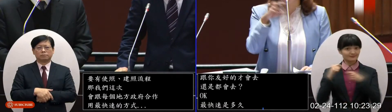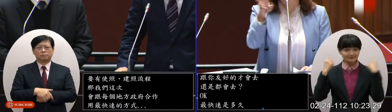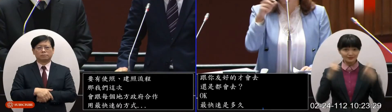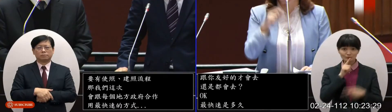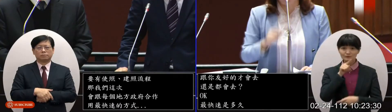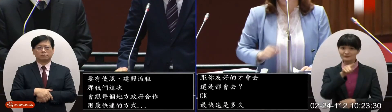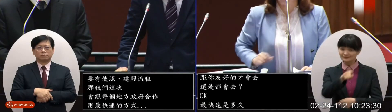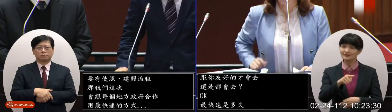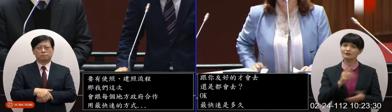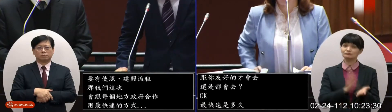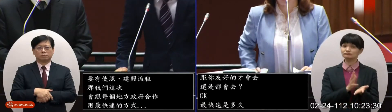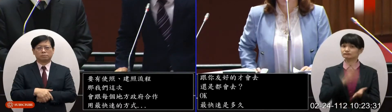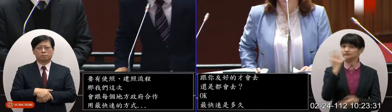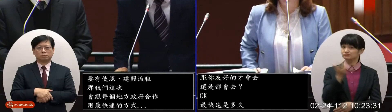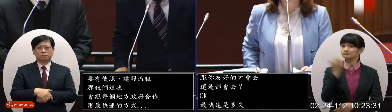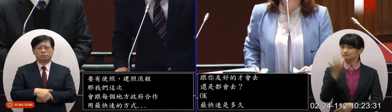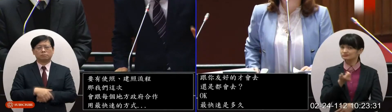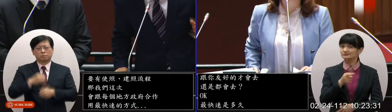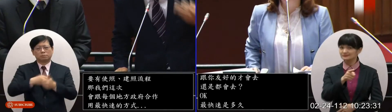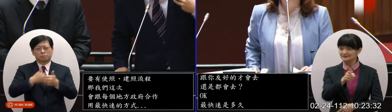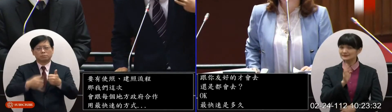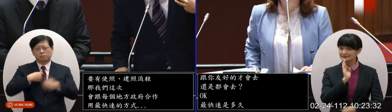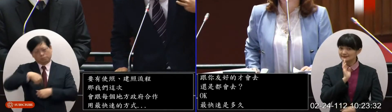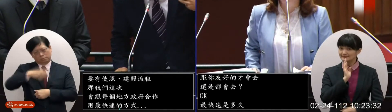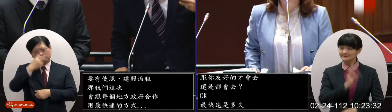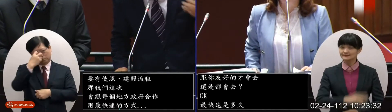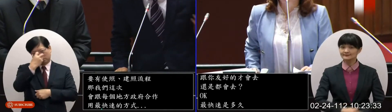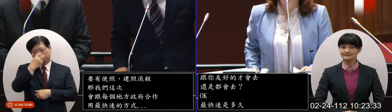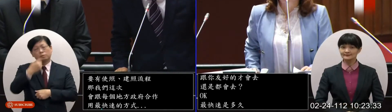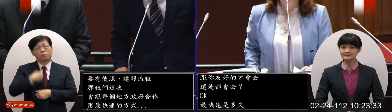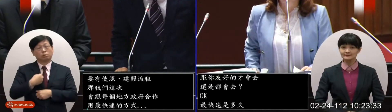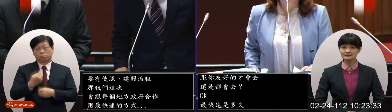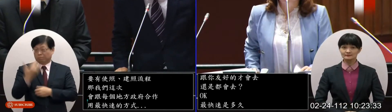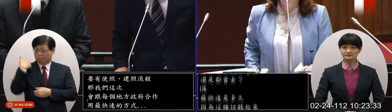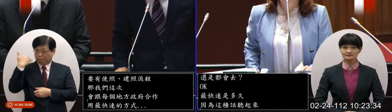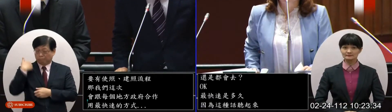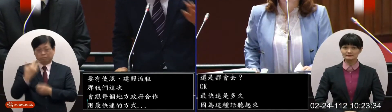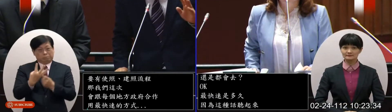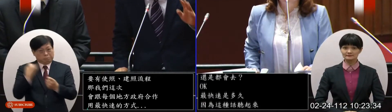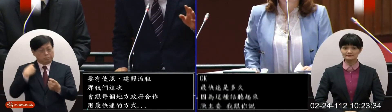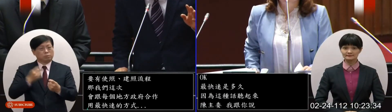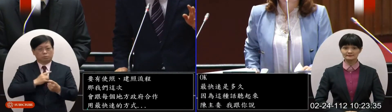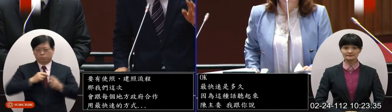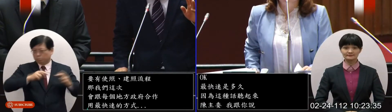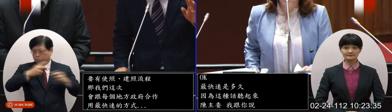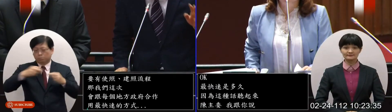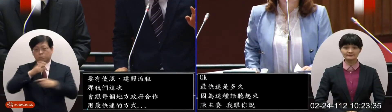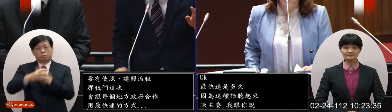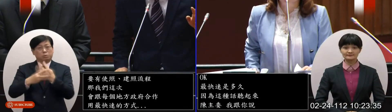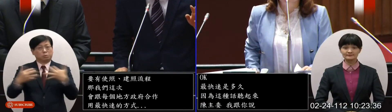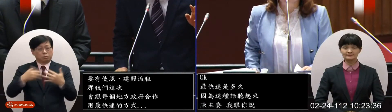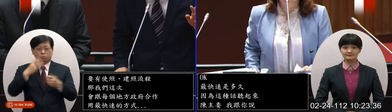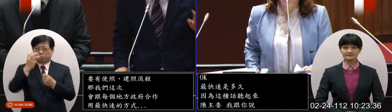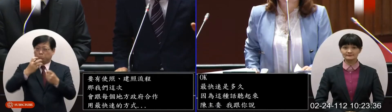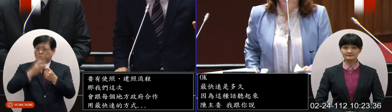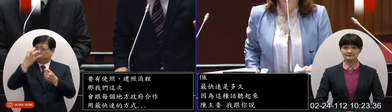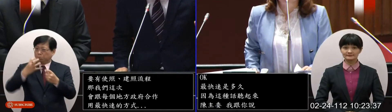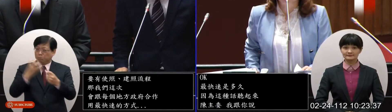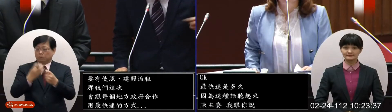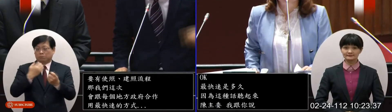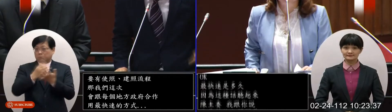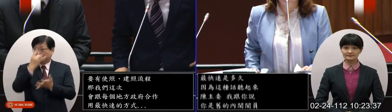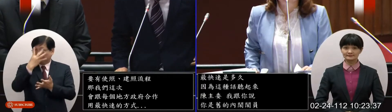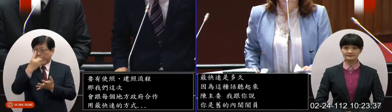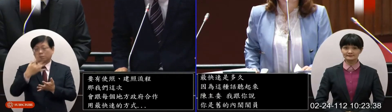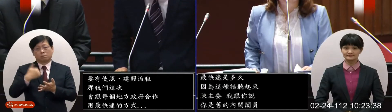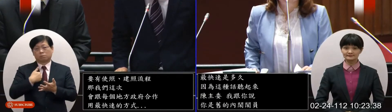叫李友表，因为你口才非常好。 委员，你去看阮过去这几年做的农业问题30-40年的，如果没